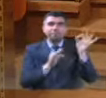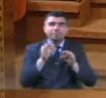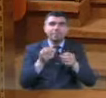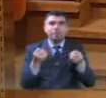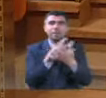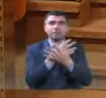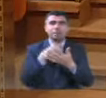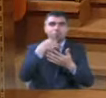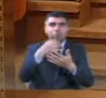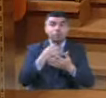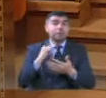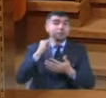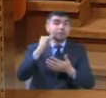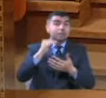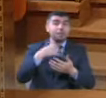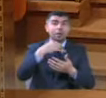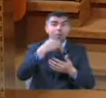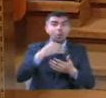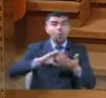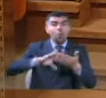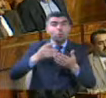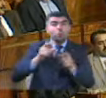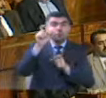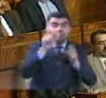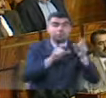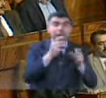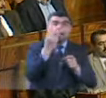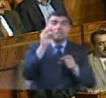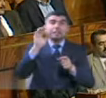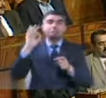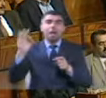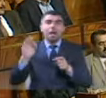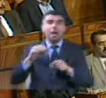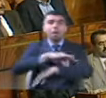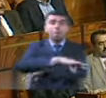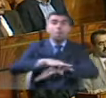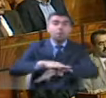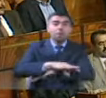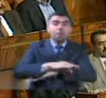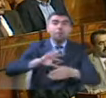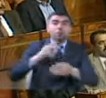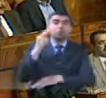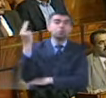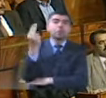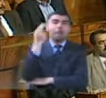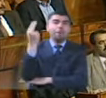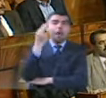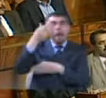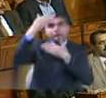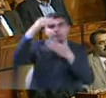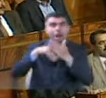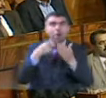المعالم. لا يستقيم السيد رئيس الحكومة أن تخصصوا 300 منصب مالي وأنتم واعون بأن الجامعة المغربية في حاجة